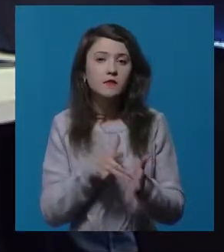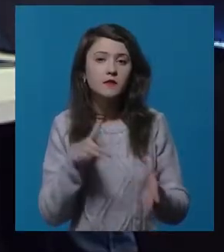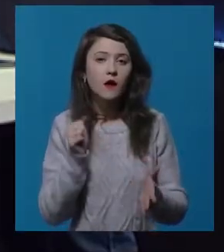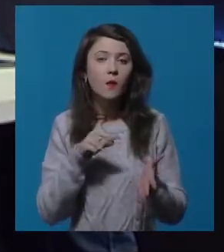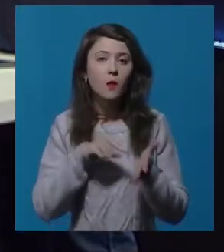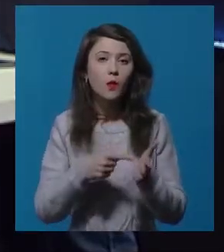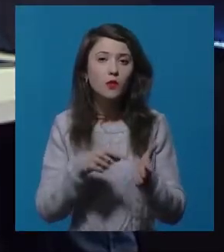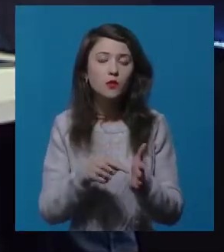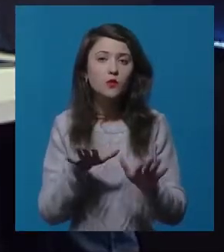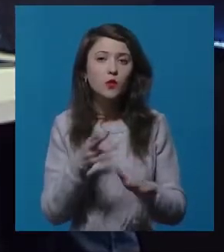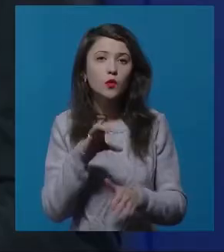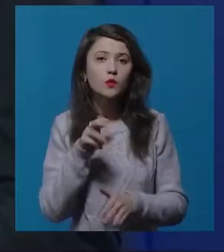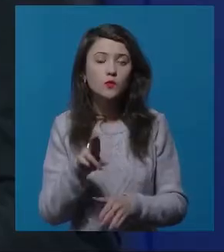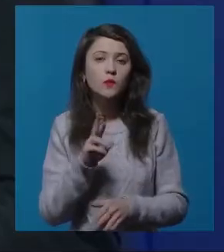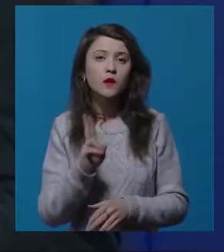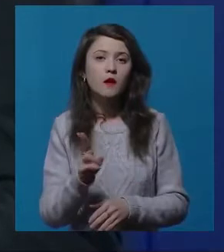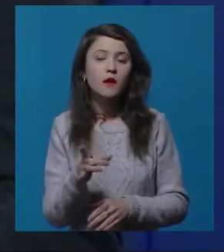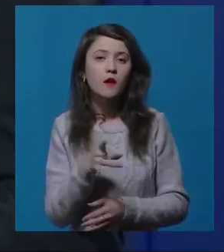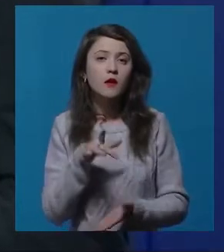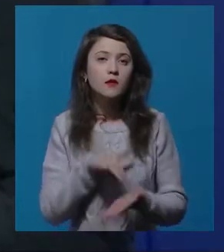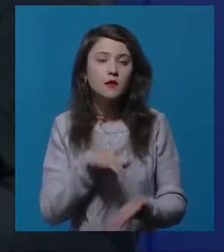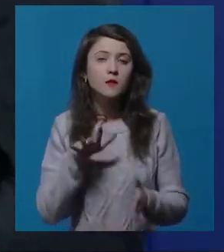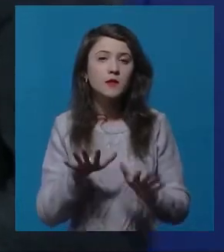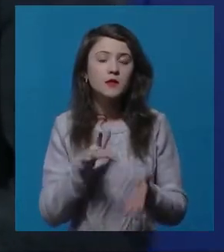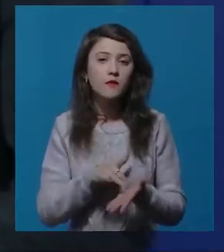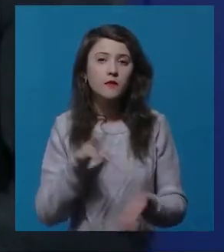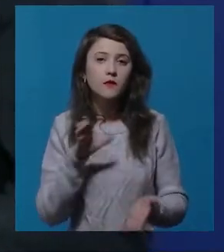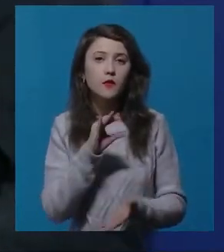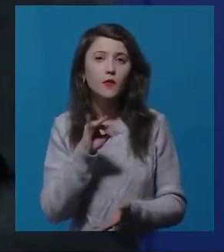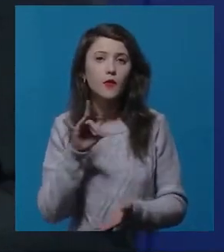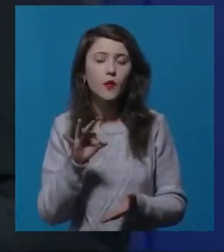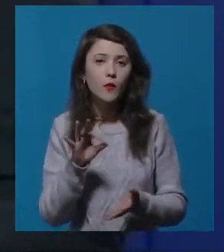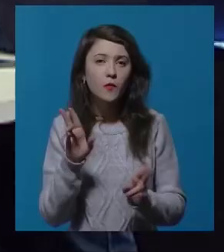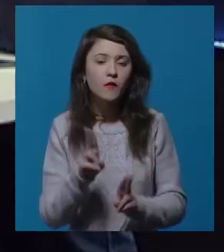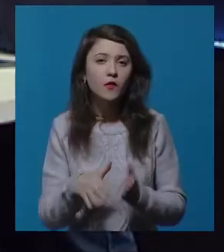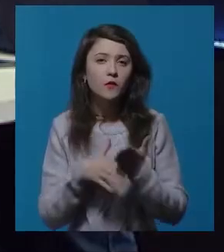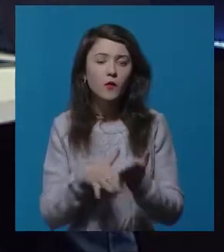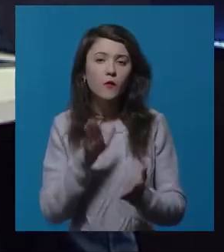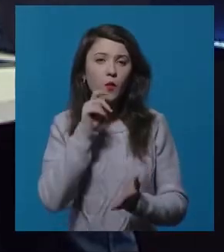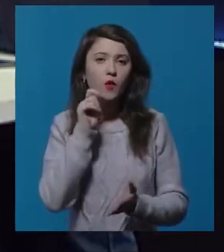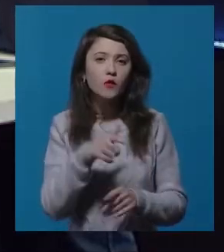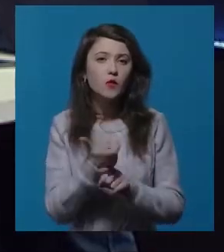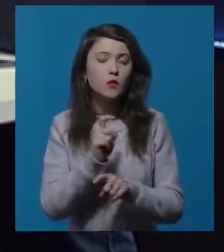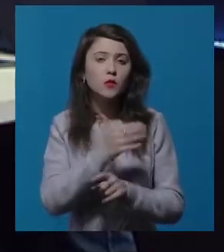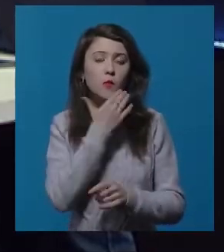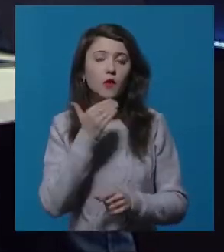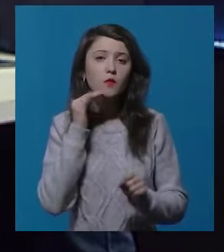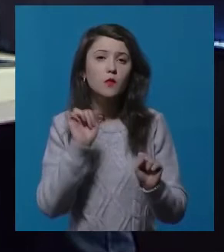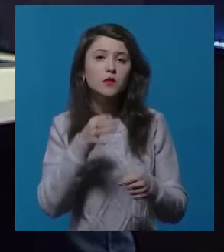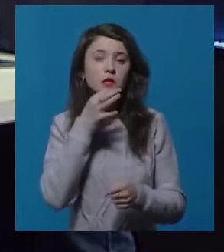доступу, таких як місцеві центри, регіональні центри, бюро правової допомоги, їх в Україні дуже багато. І можна сказати,